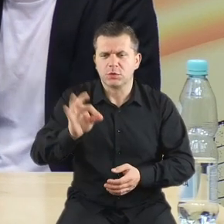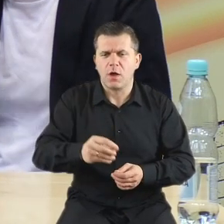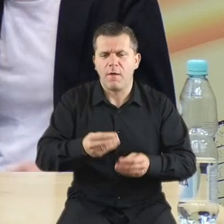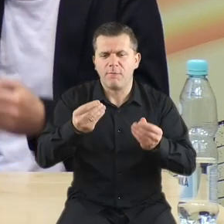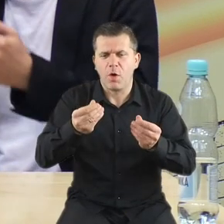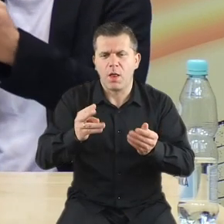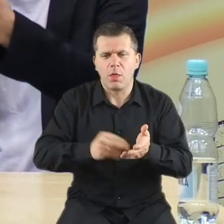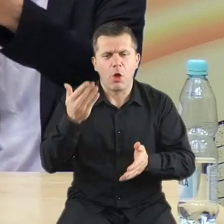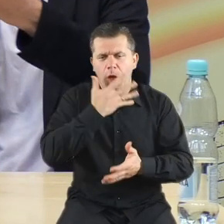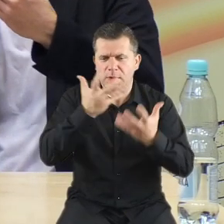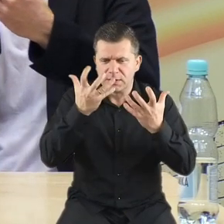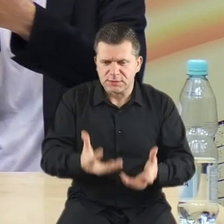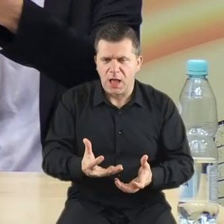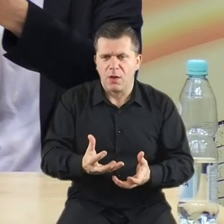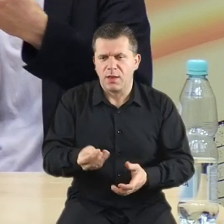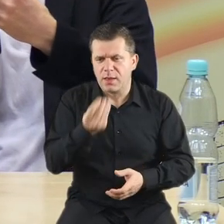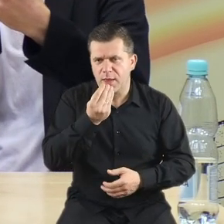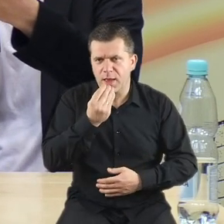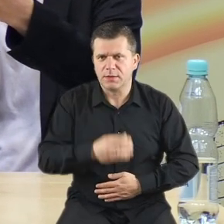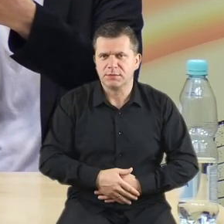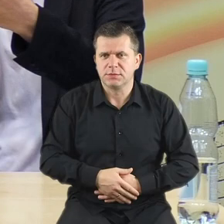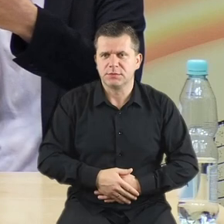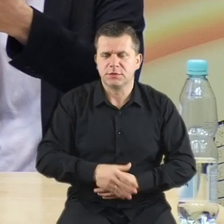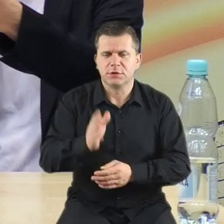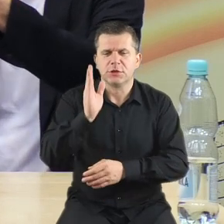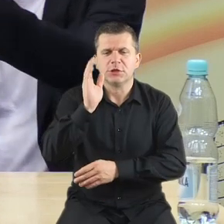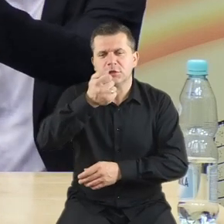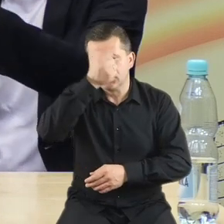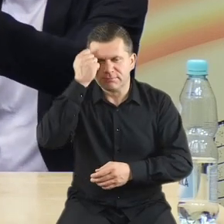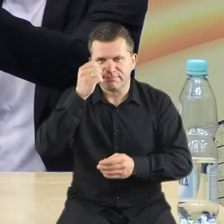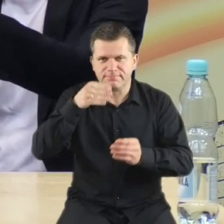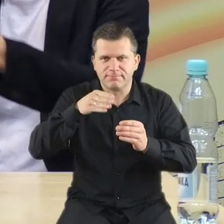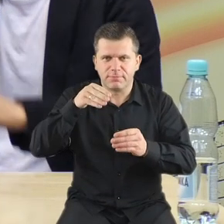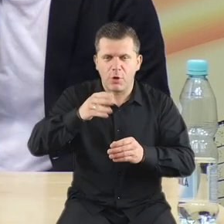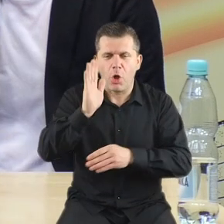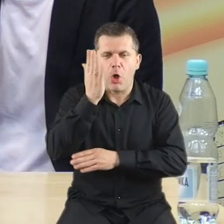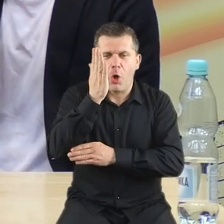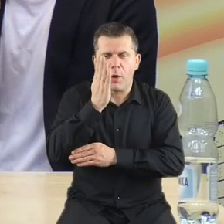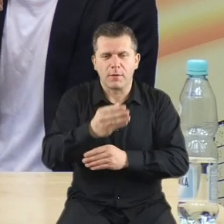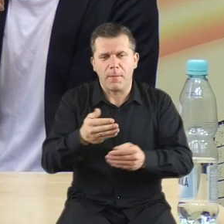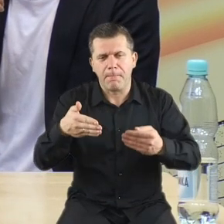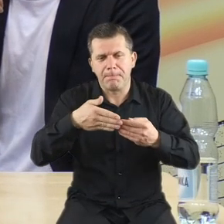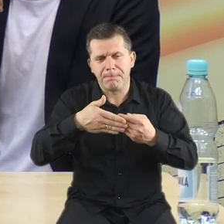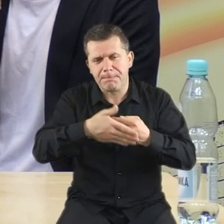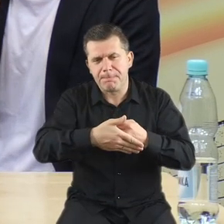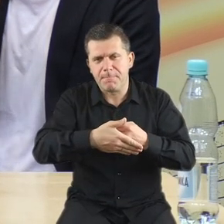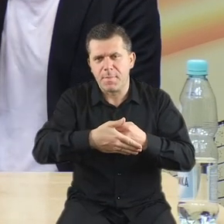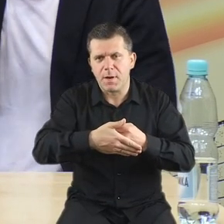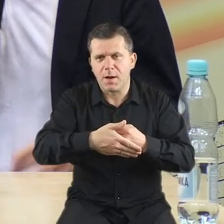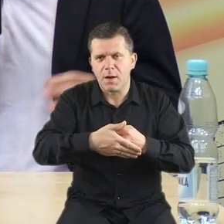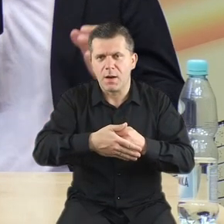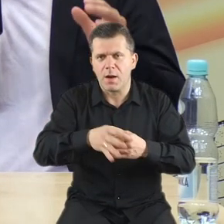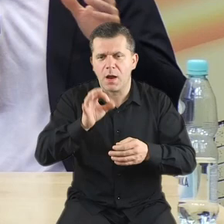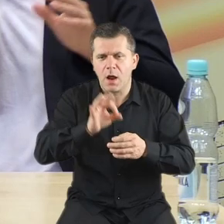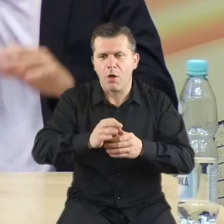zjeść, tak sobie go włożył między szyby w oknie, tak? I akurat pechowo się tak otworzył okno